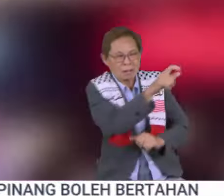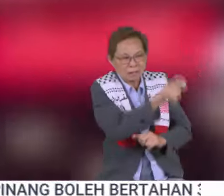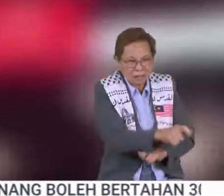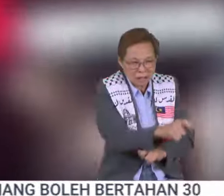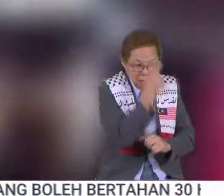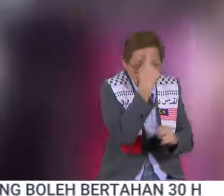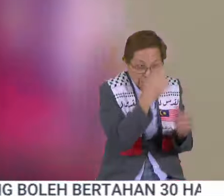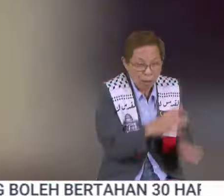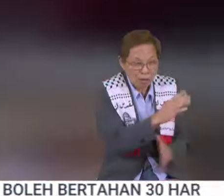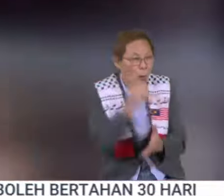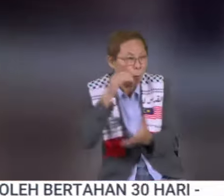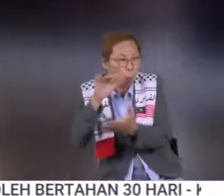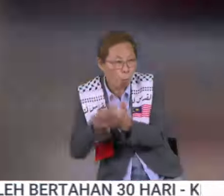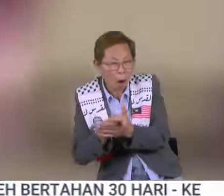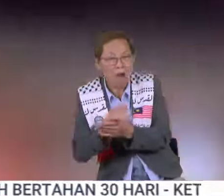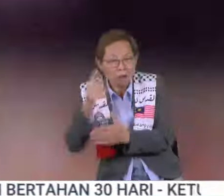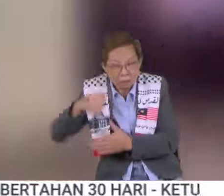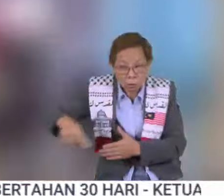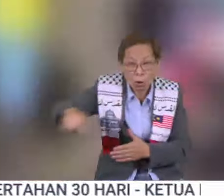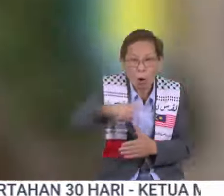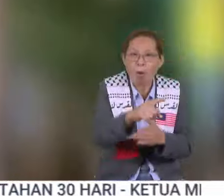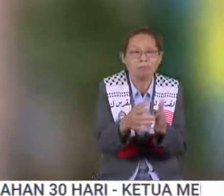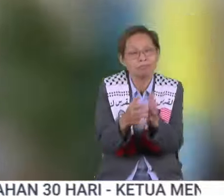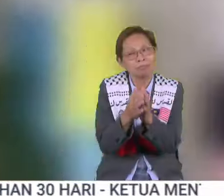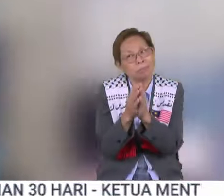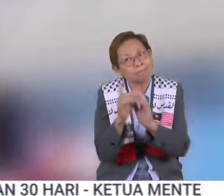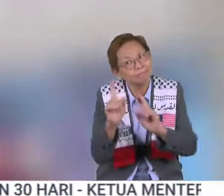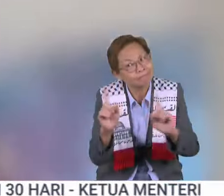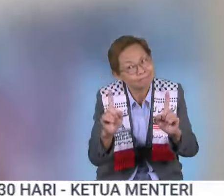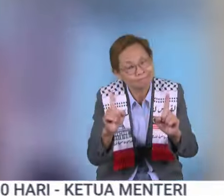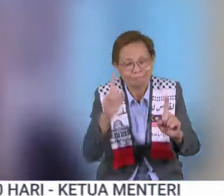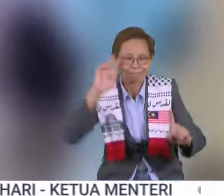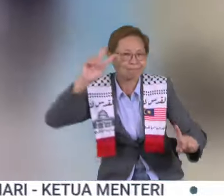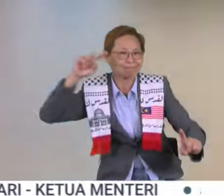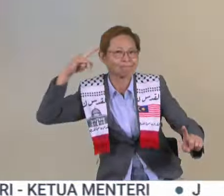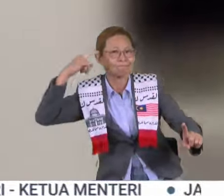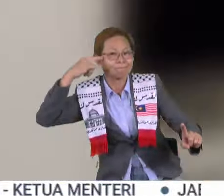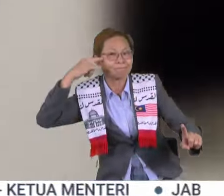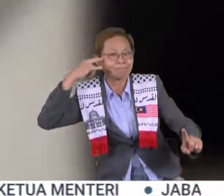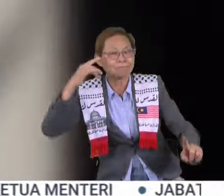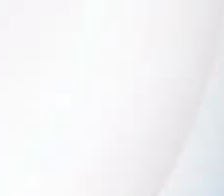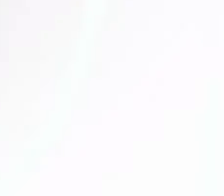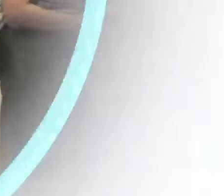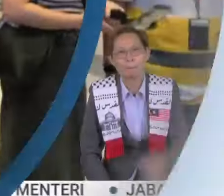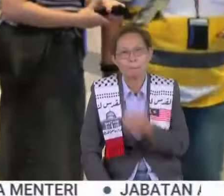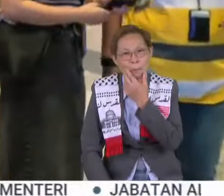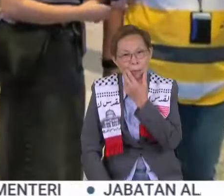dan isteri. Orang ramai diminta tidak membuat sebarang spekulasi.